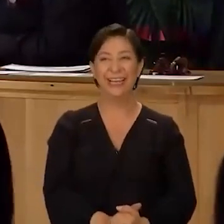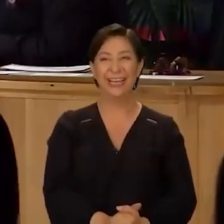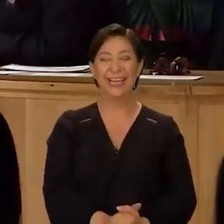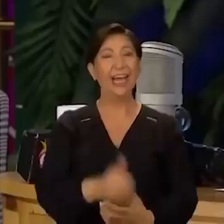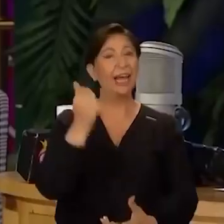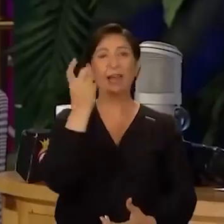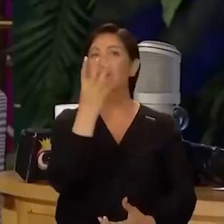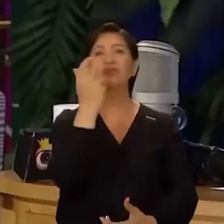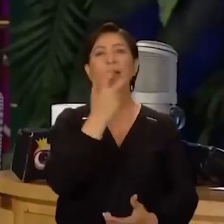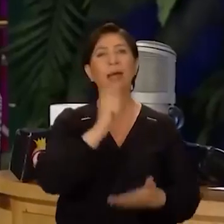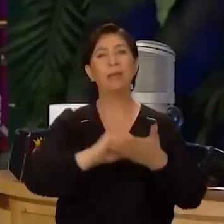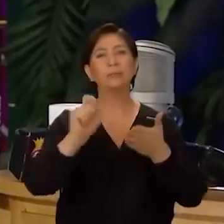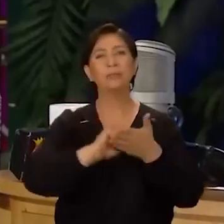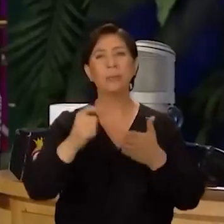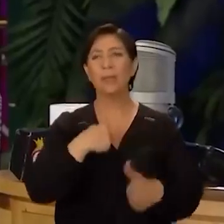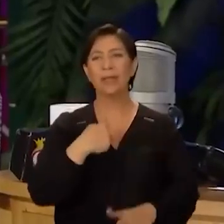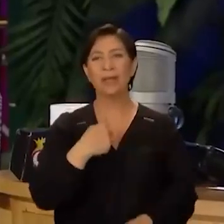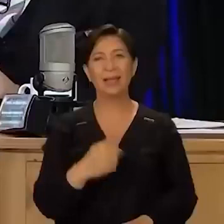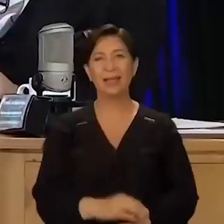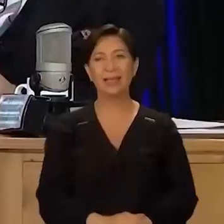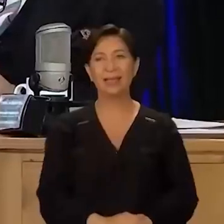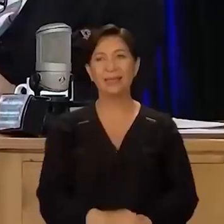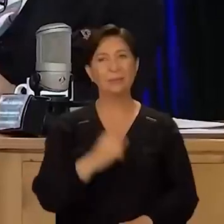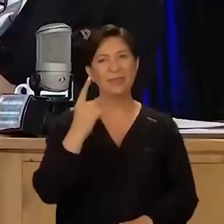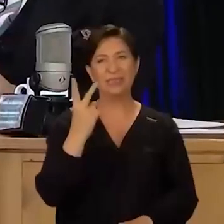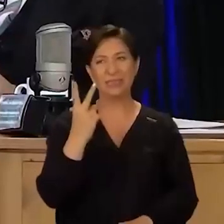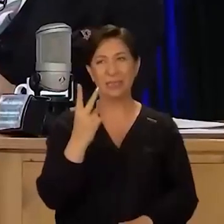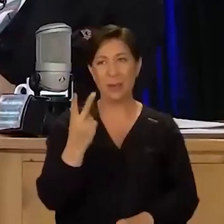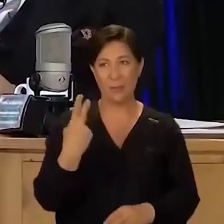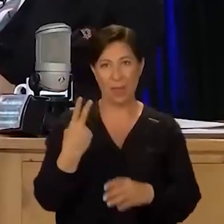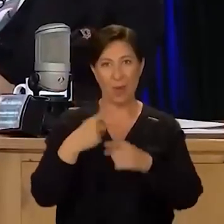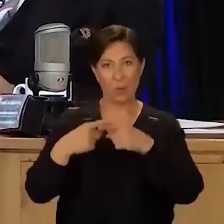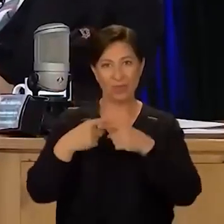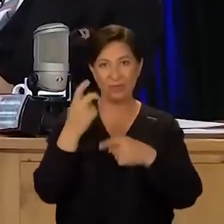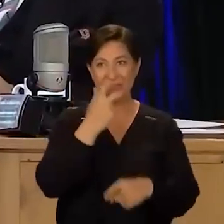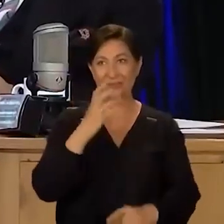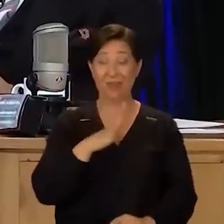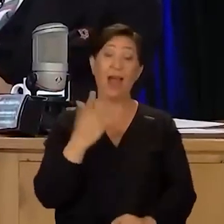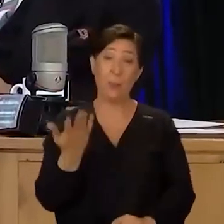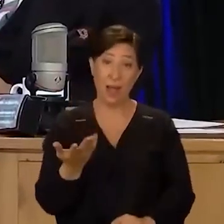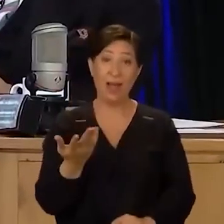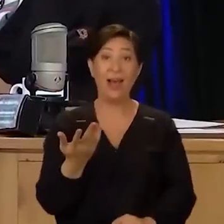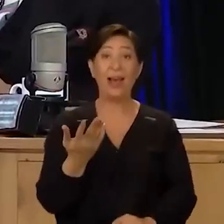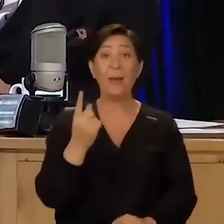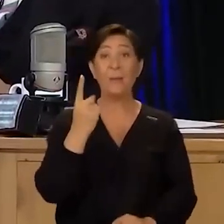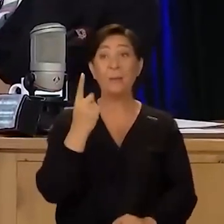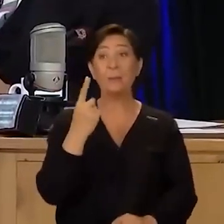kaç tane şarkı yazmışsındır bana 1 2 beraber ortak şarkımız var biliyorsun